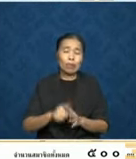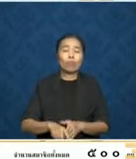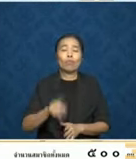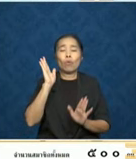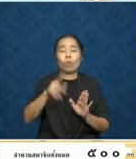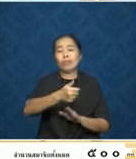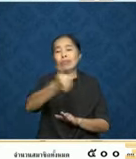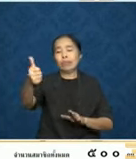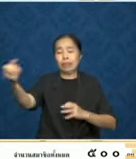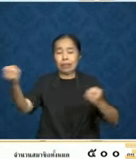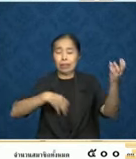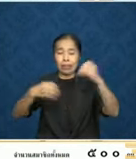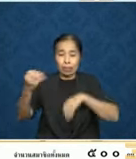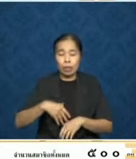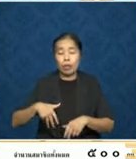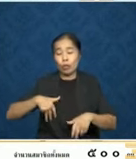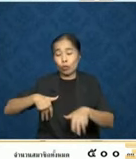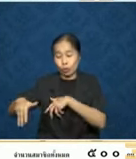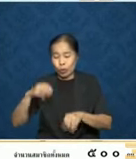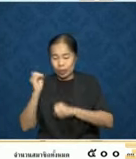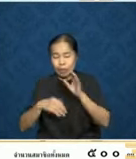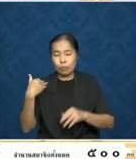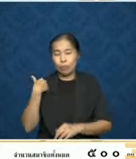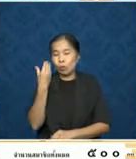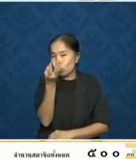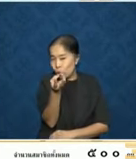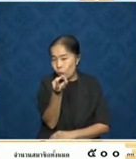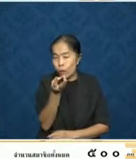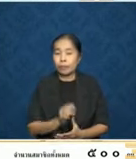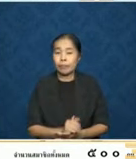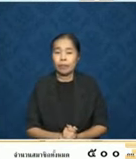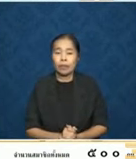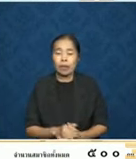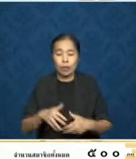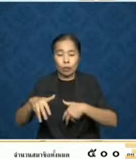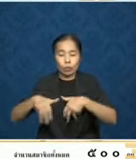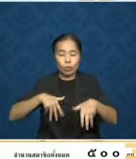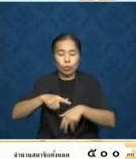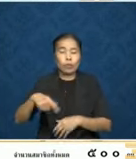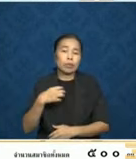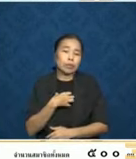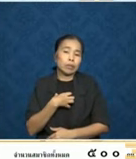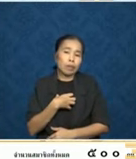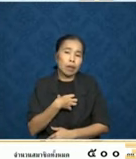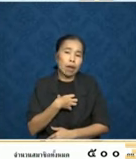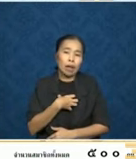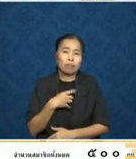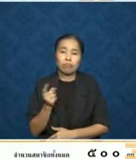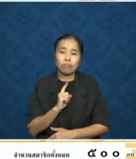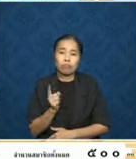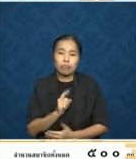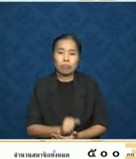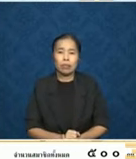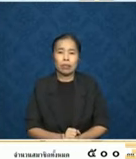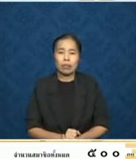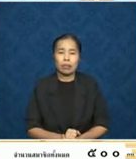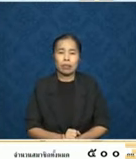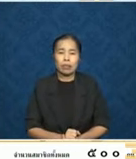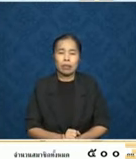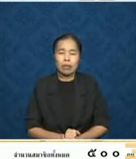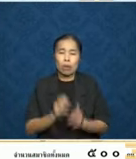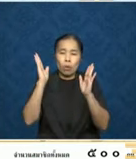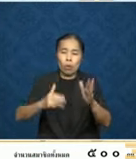ใหญ่ภายในชุมชนก็จะมีเปอร์เซ็นต์น้อยกว่าสิ่งที่ชุมชนต้องการครับสิ่งที่ชุมชนพยายามทำคือไม่ใช่ปฏิเ